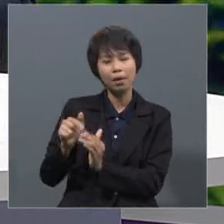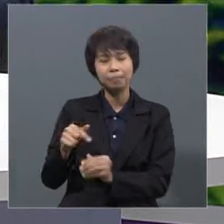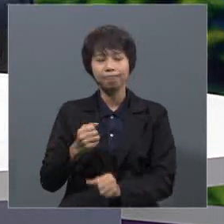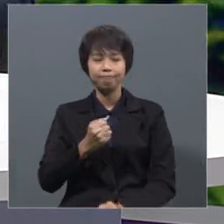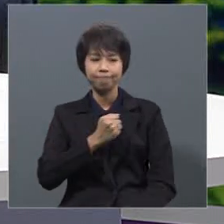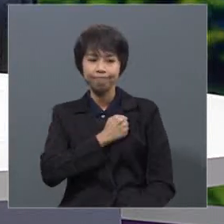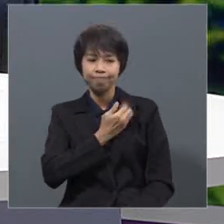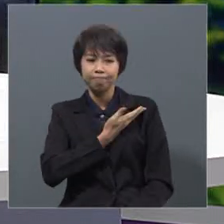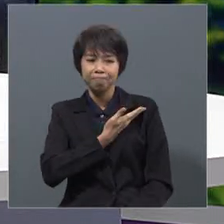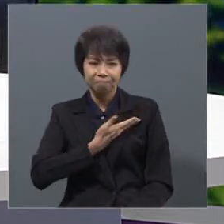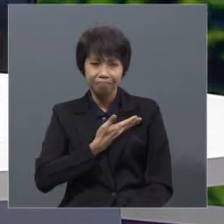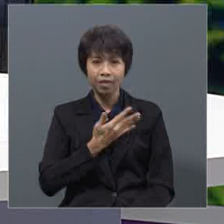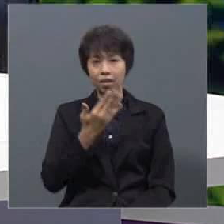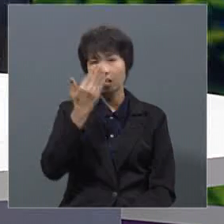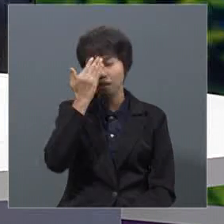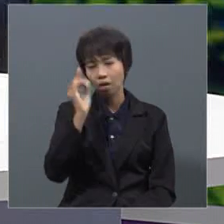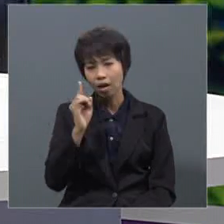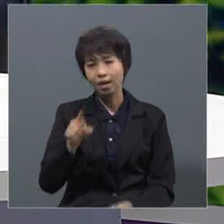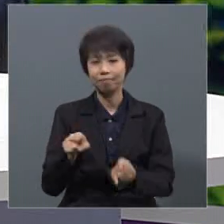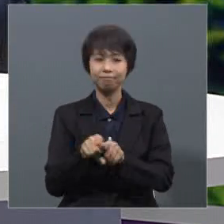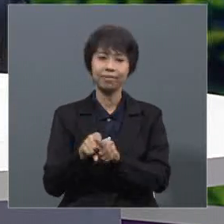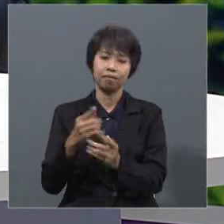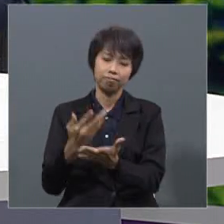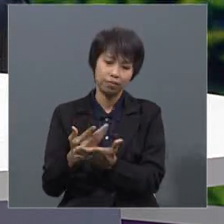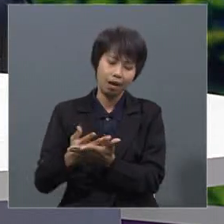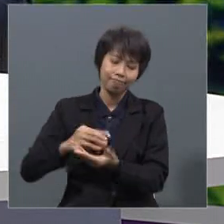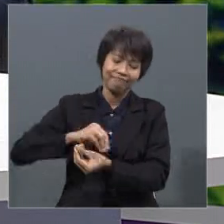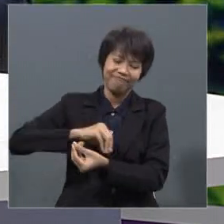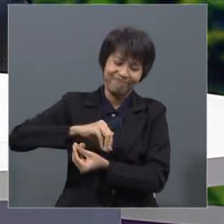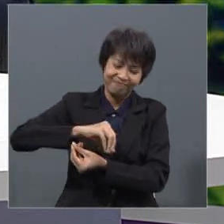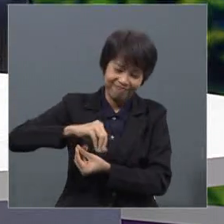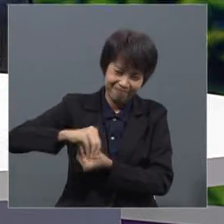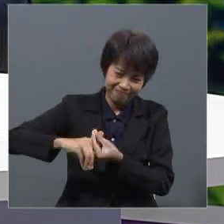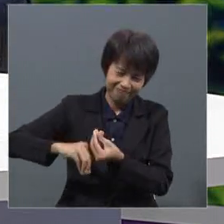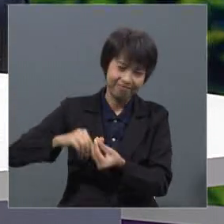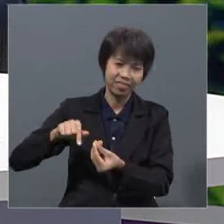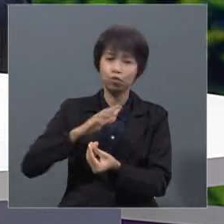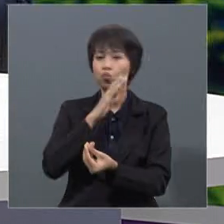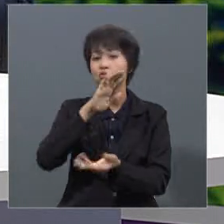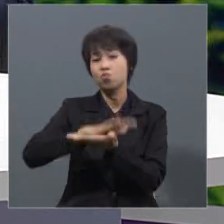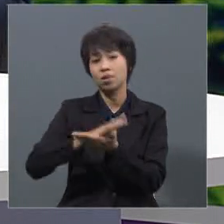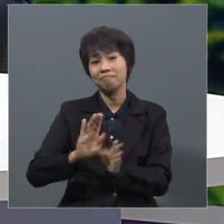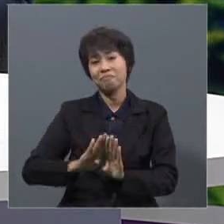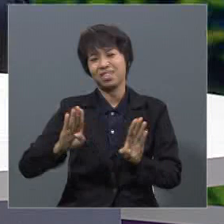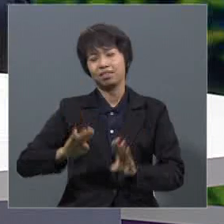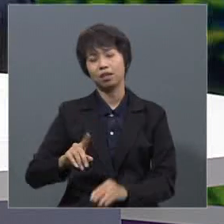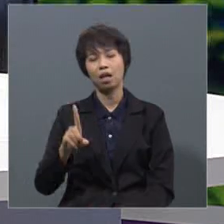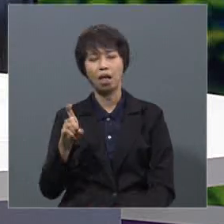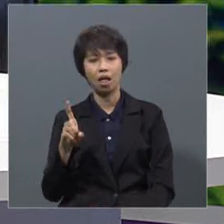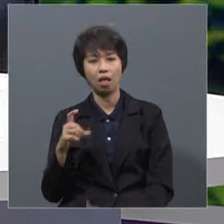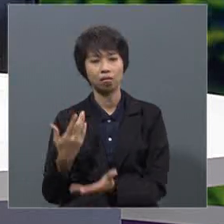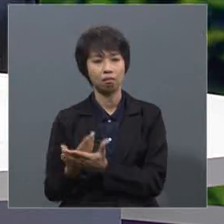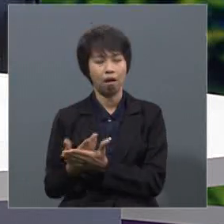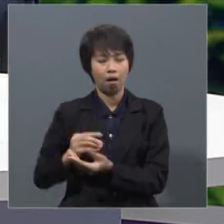ว่าถ้าหากว่าเป็นบ้านที่สภาพคล่องทางเศรษฐกิจไม่ได้เยอะเท่าไหร่เนี่ยต้องยอมรับว่าพอเปิดเทอมทีค่าใช้จ่ายมันเยอะเหมือนกันนะฮะ